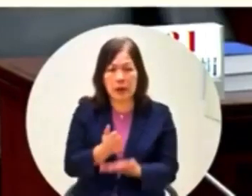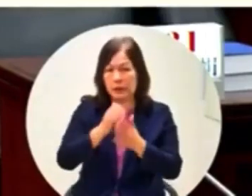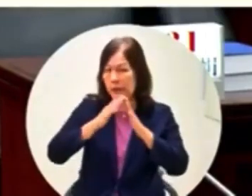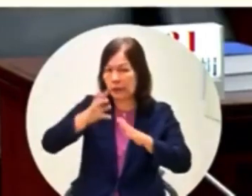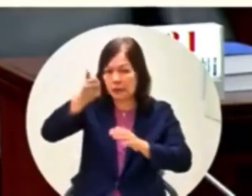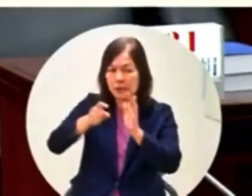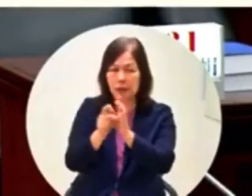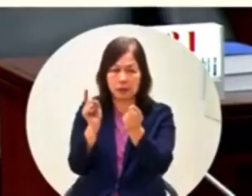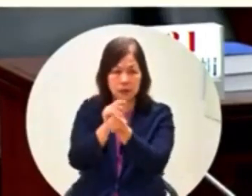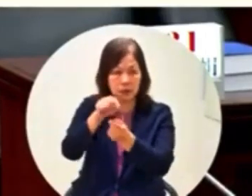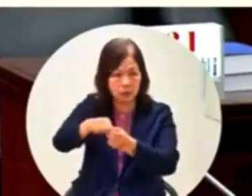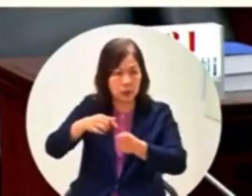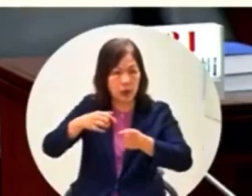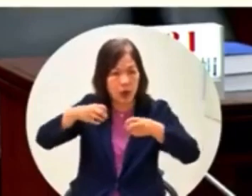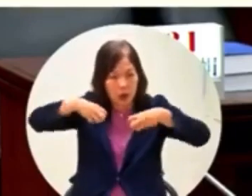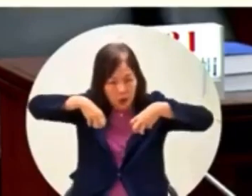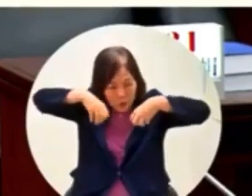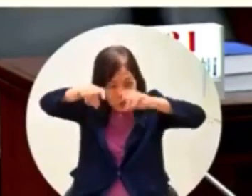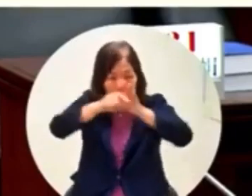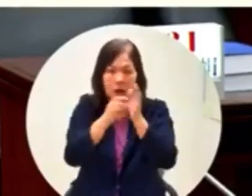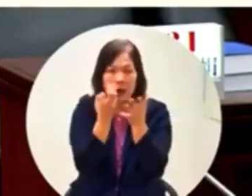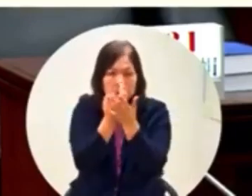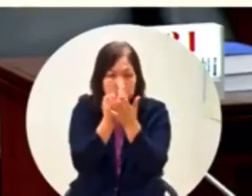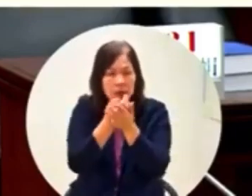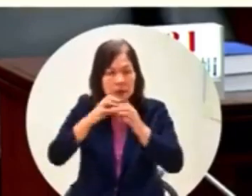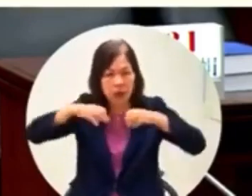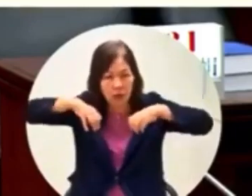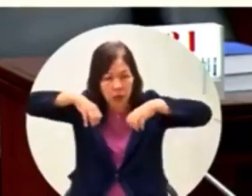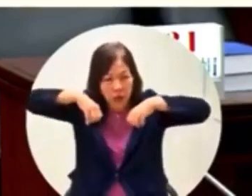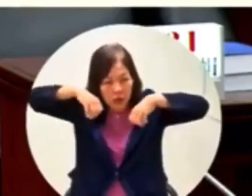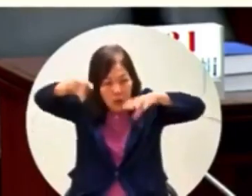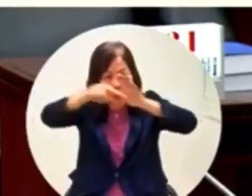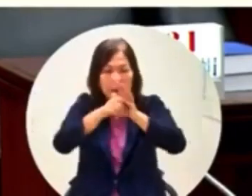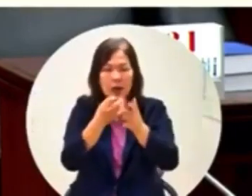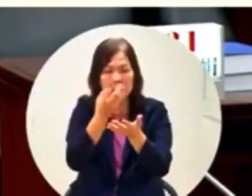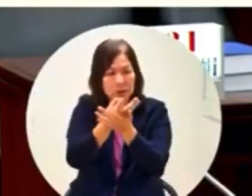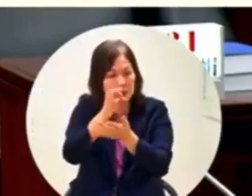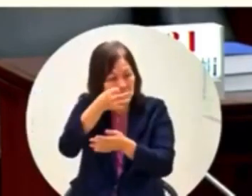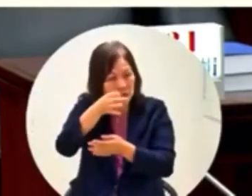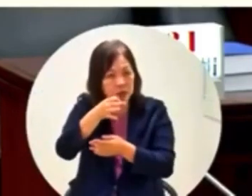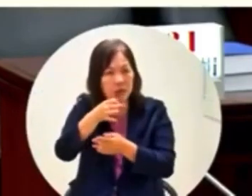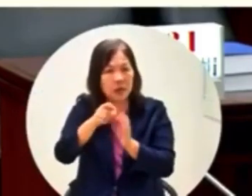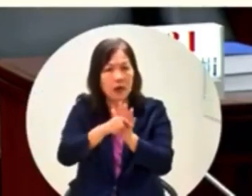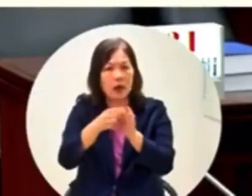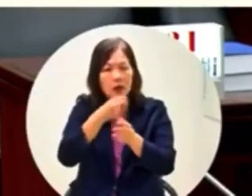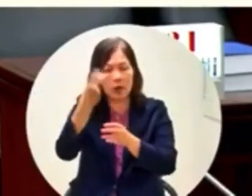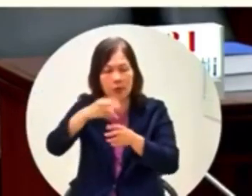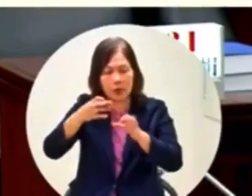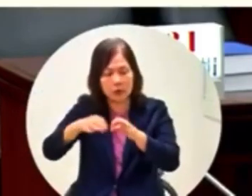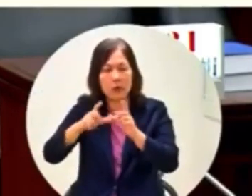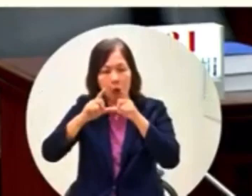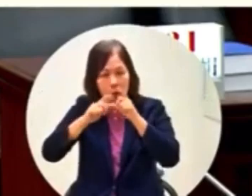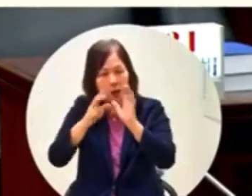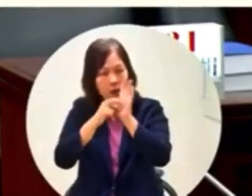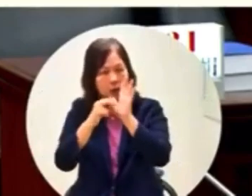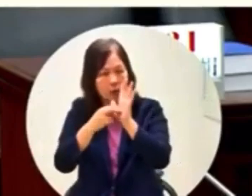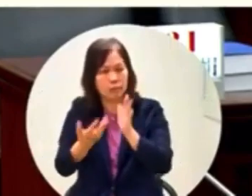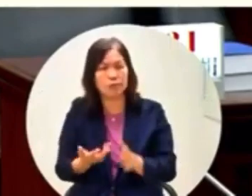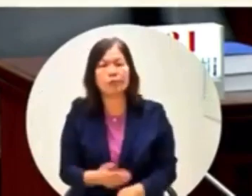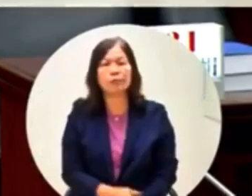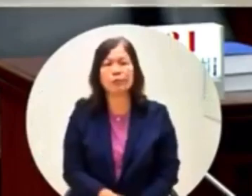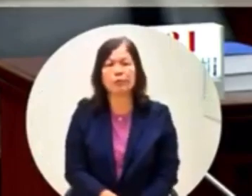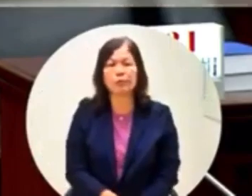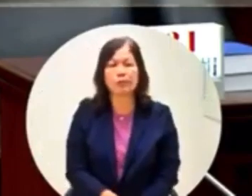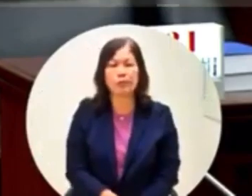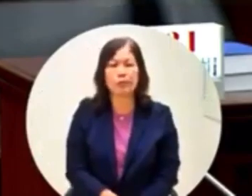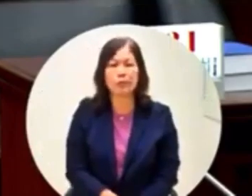能路灯这个节能路灯的方面所节省的这个经费来做一个简单的说明，来市长请答复。 请韩